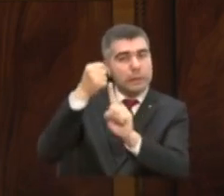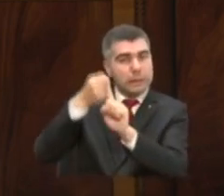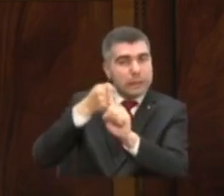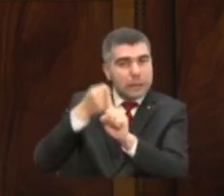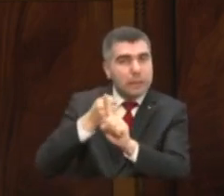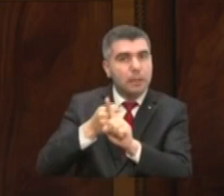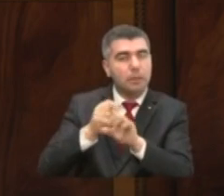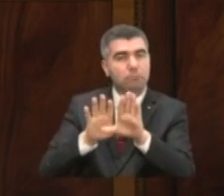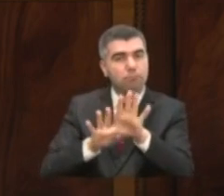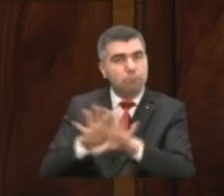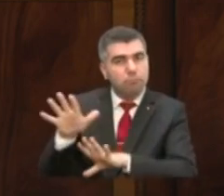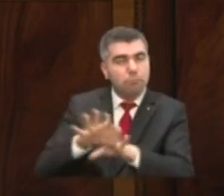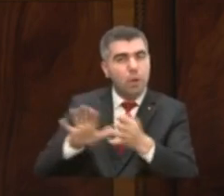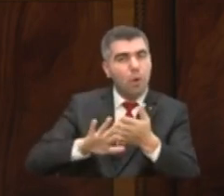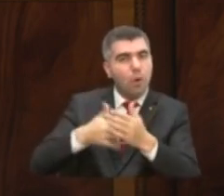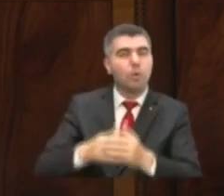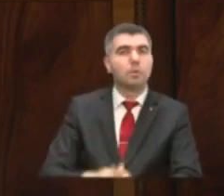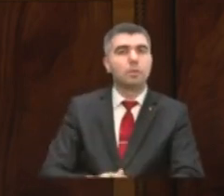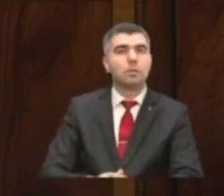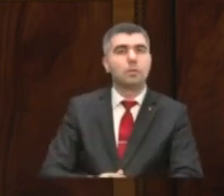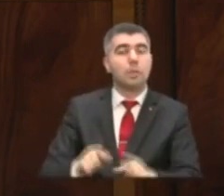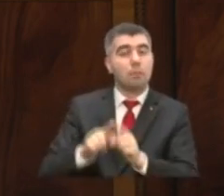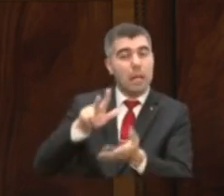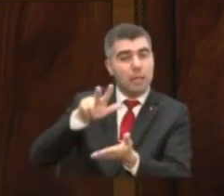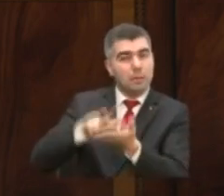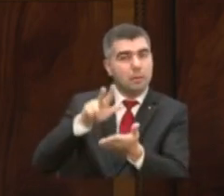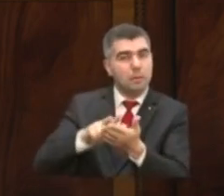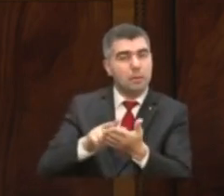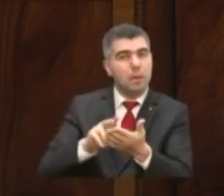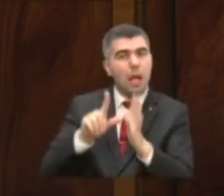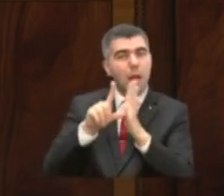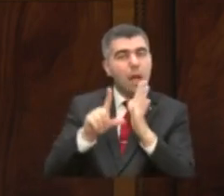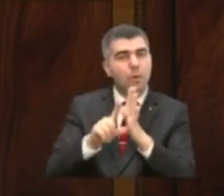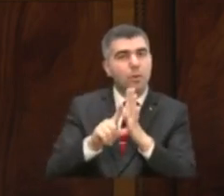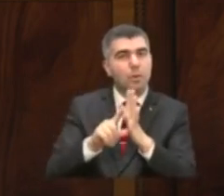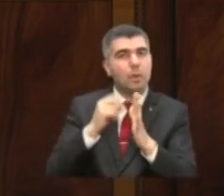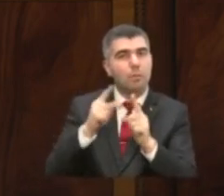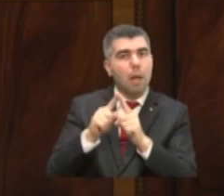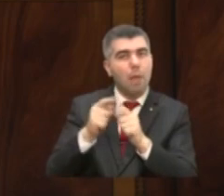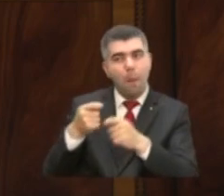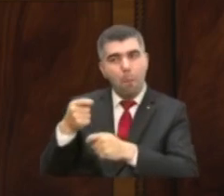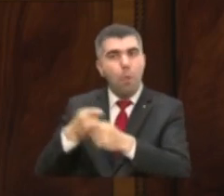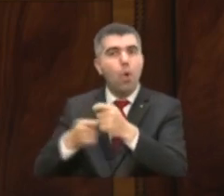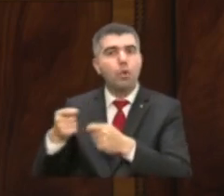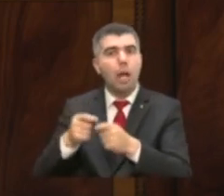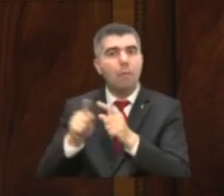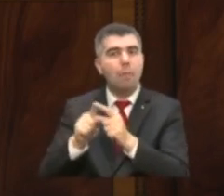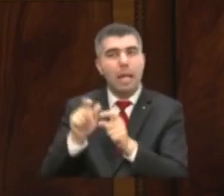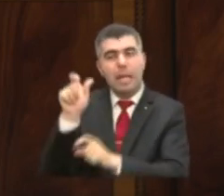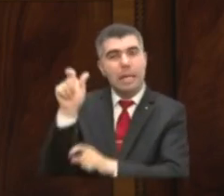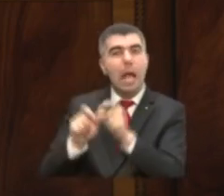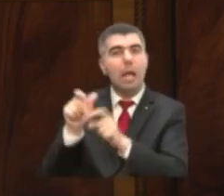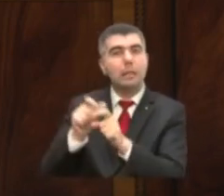بالهجرة، وذلك من خلال اعتماد القانون رقم 2714 المتعلق بمحاربة الاتجار بالبشر، وهذا قانون مركزي ومهم